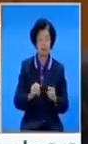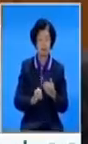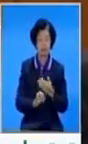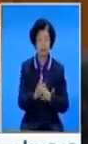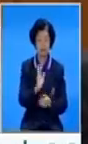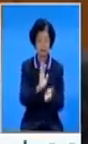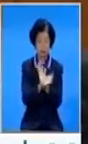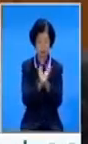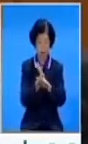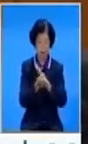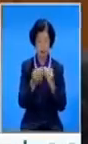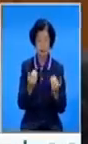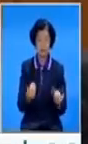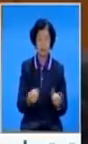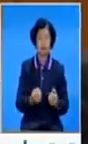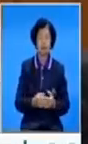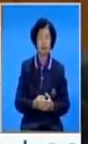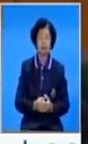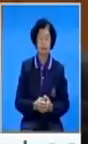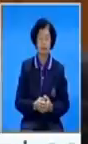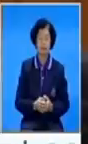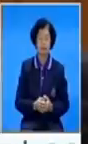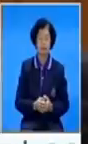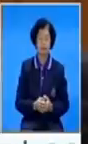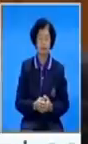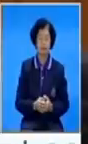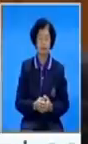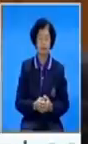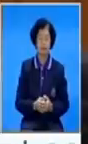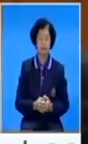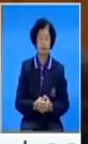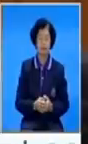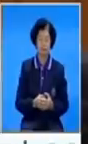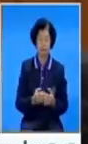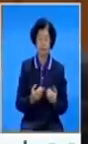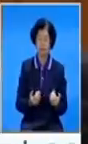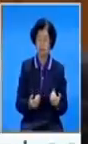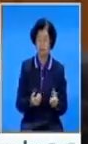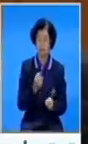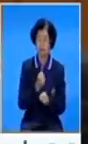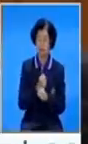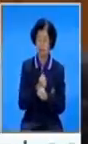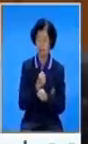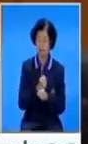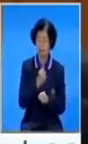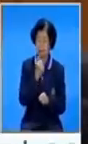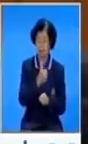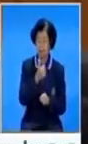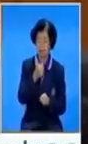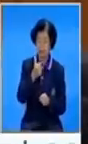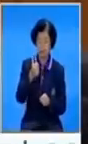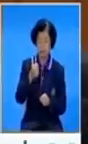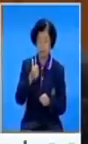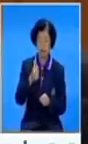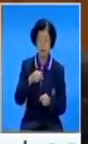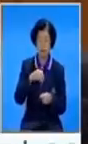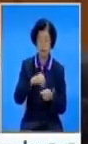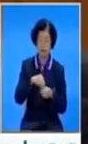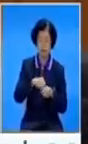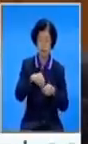ในวันนี้เรากำลังทำความดีกันในพื้น